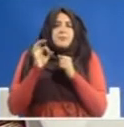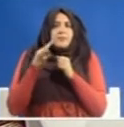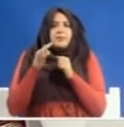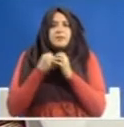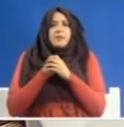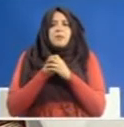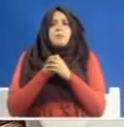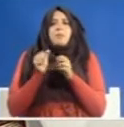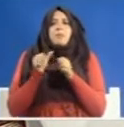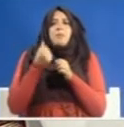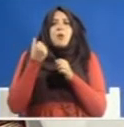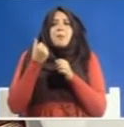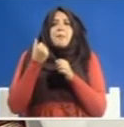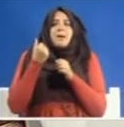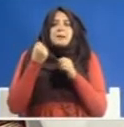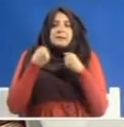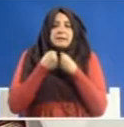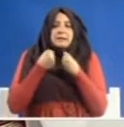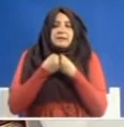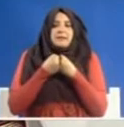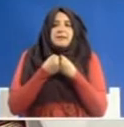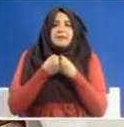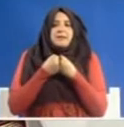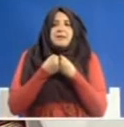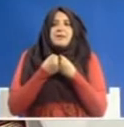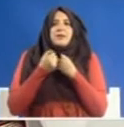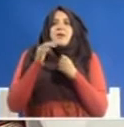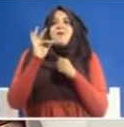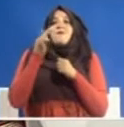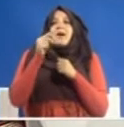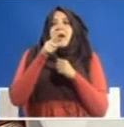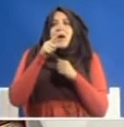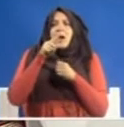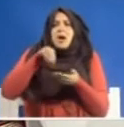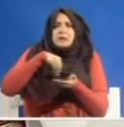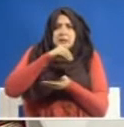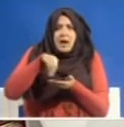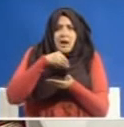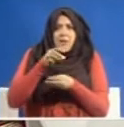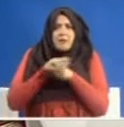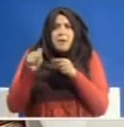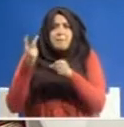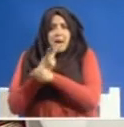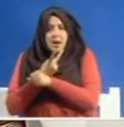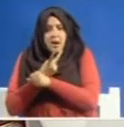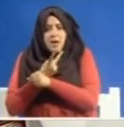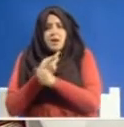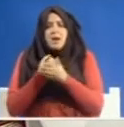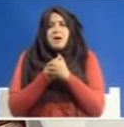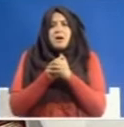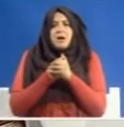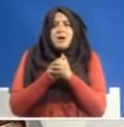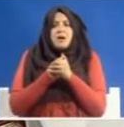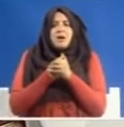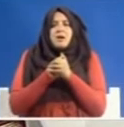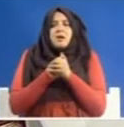السبب الرئيسي سحر التفريق وكان اخوه ساحر يؤذيني يكره اخاه واصبحت انا ادفع